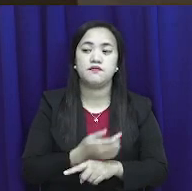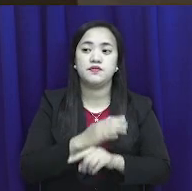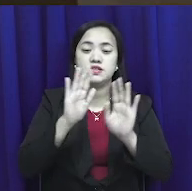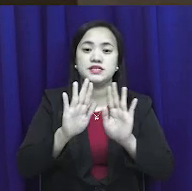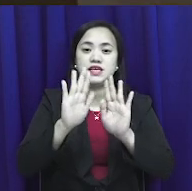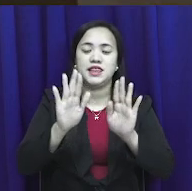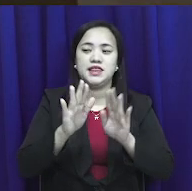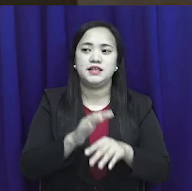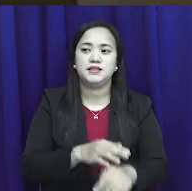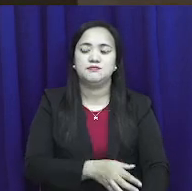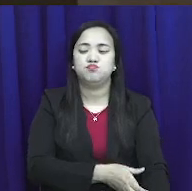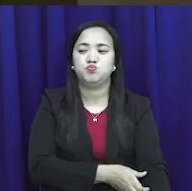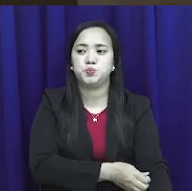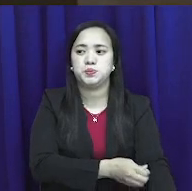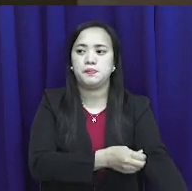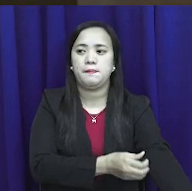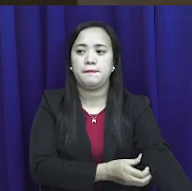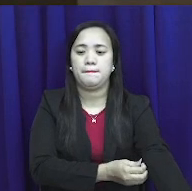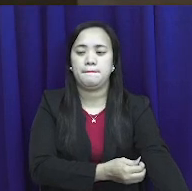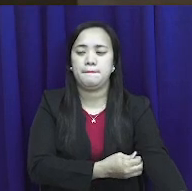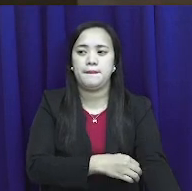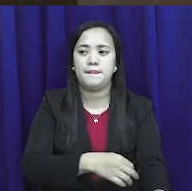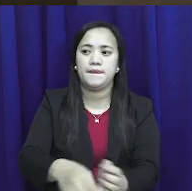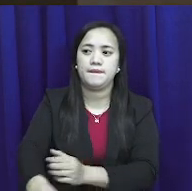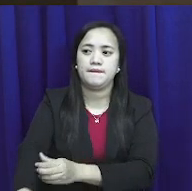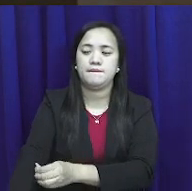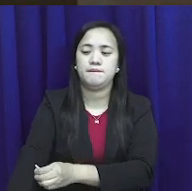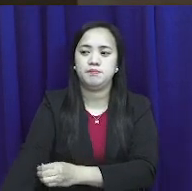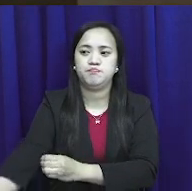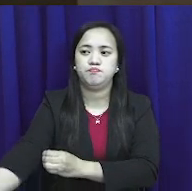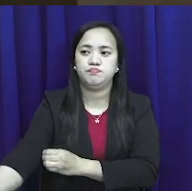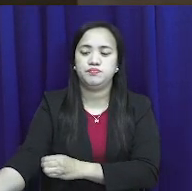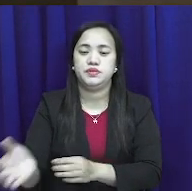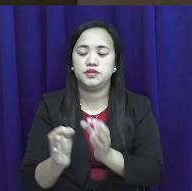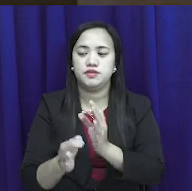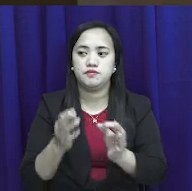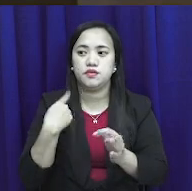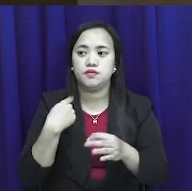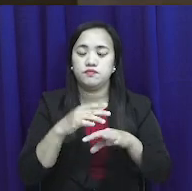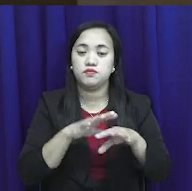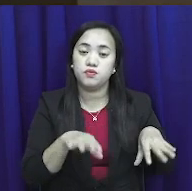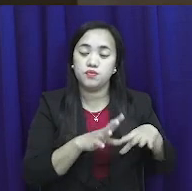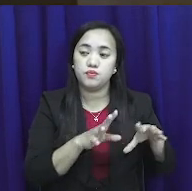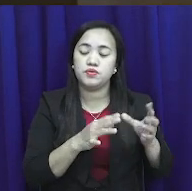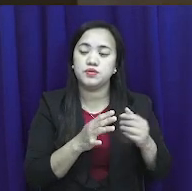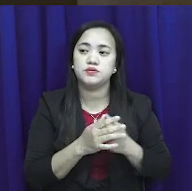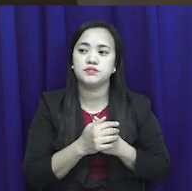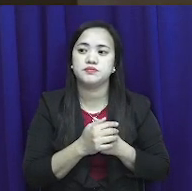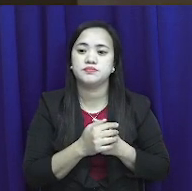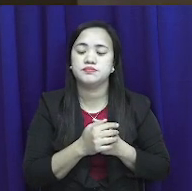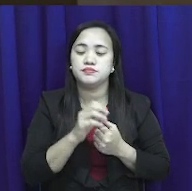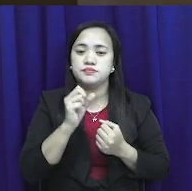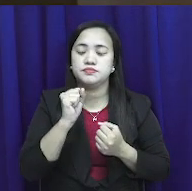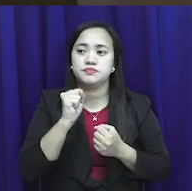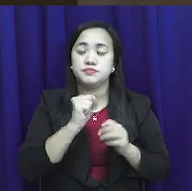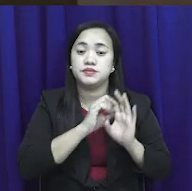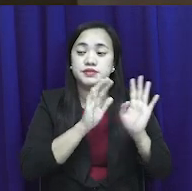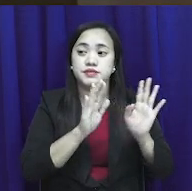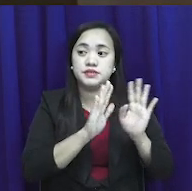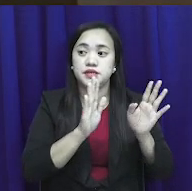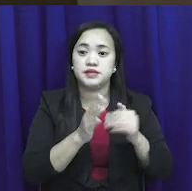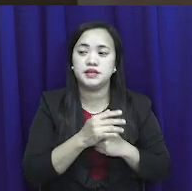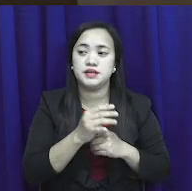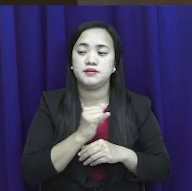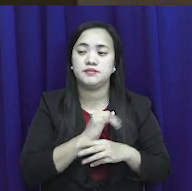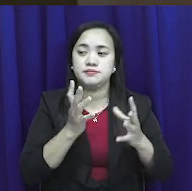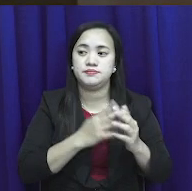eh kumbaga kung wala lang talaga siyang ah trabaho kung wala siyang schedule ng trabaho nakikita